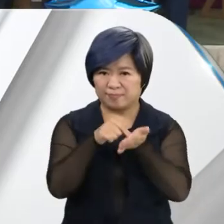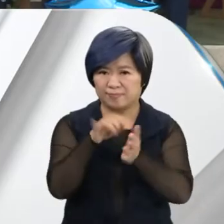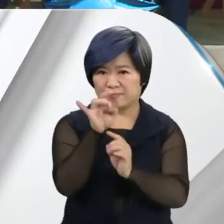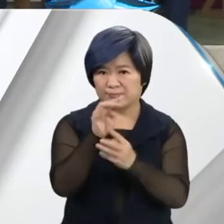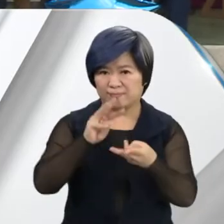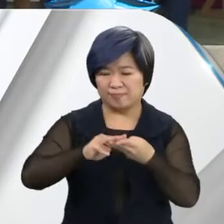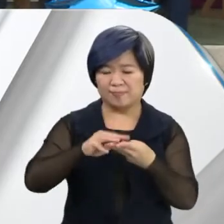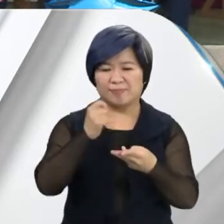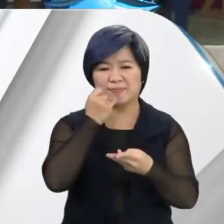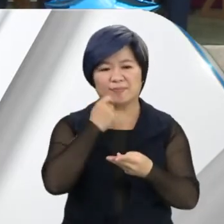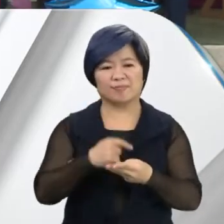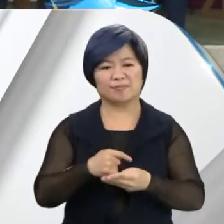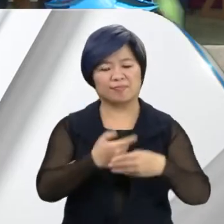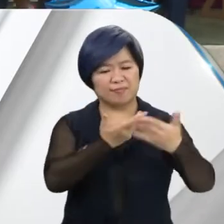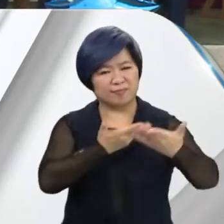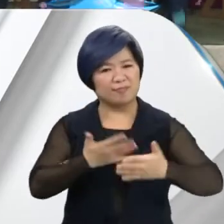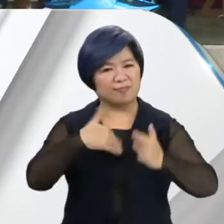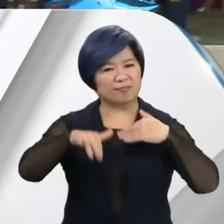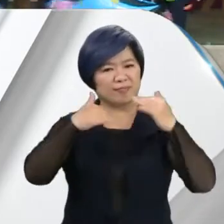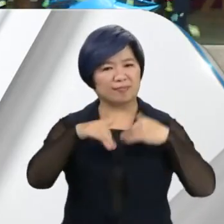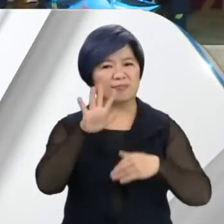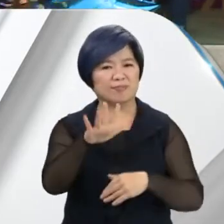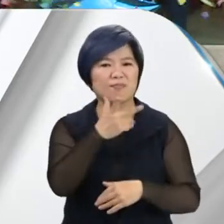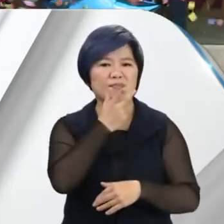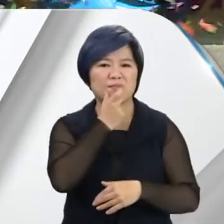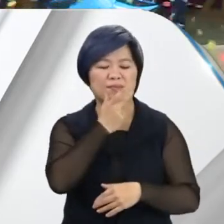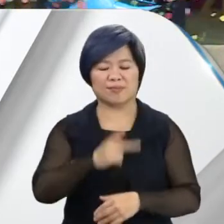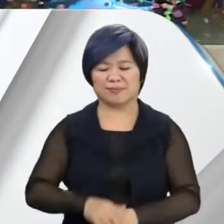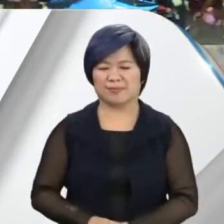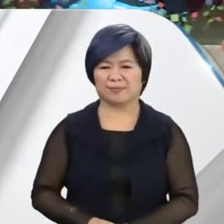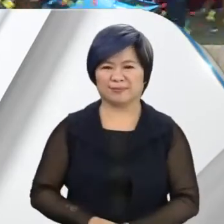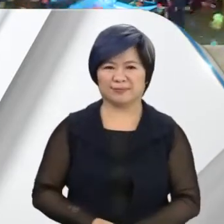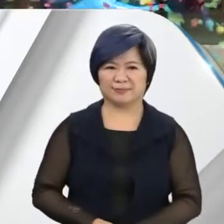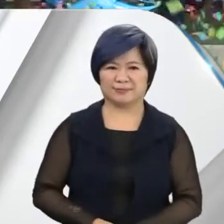得同大家人引来引有缘分。下个新闻，潘胜邦评论报道。